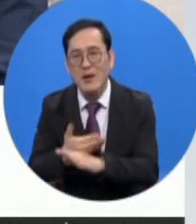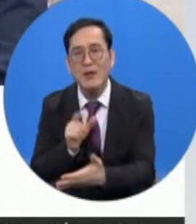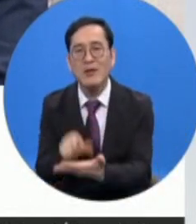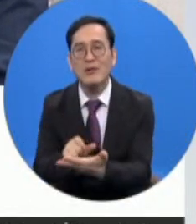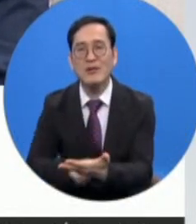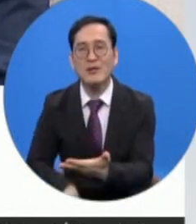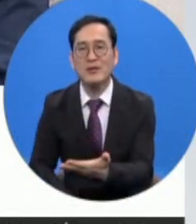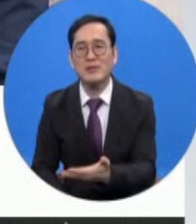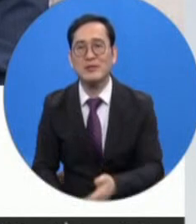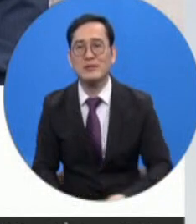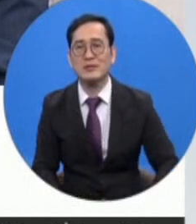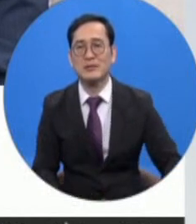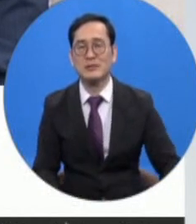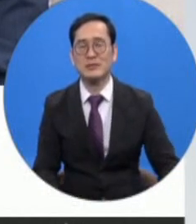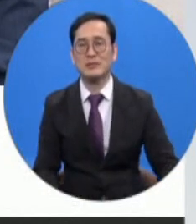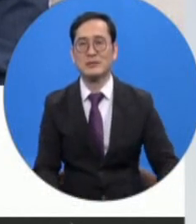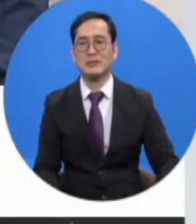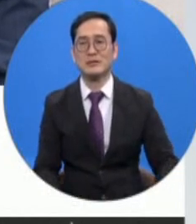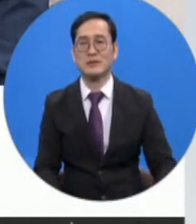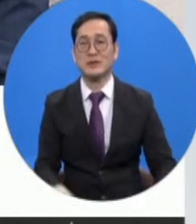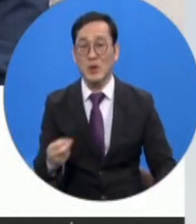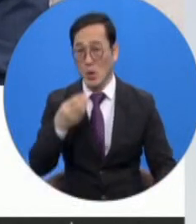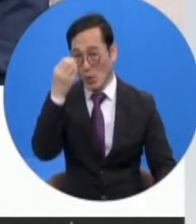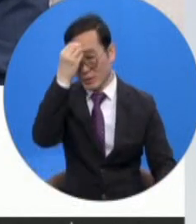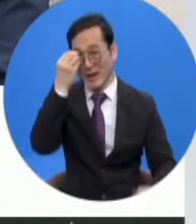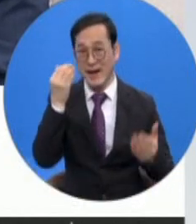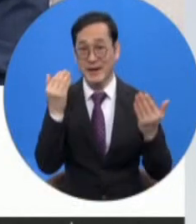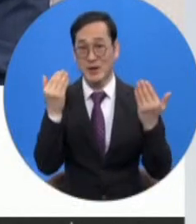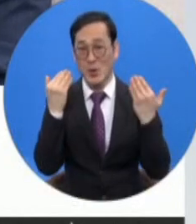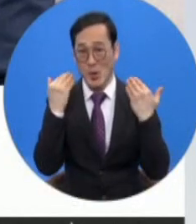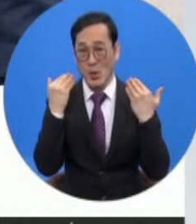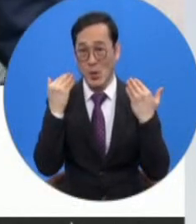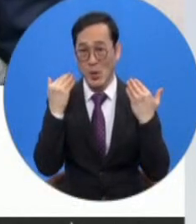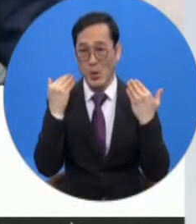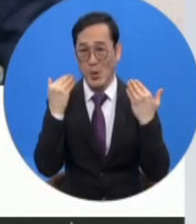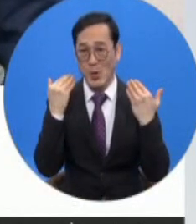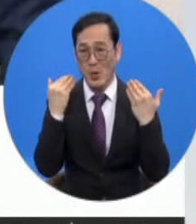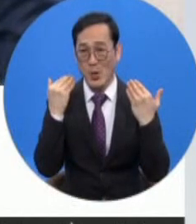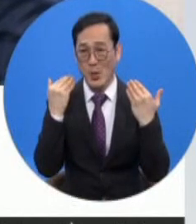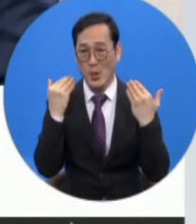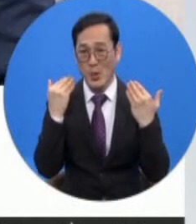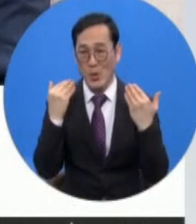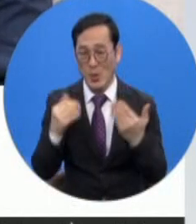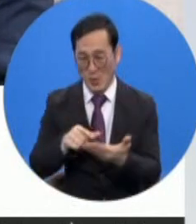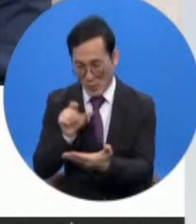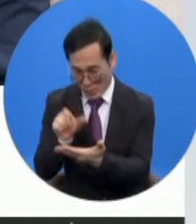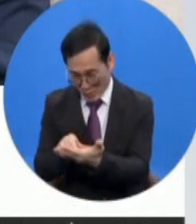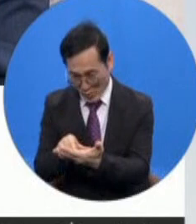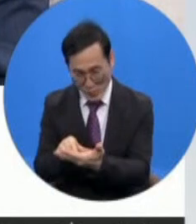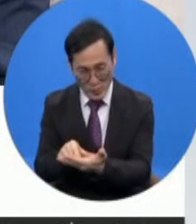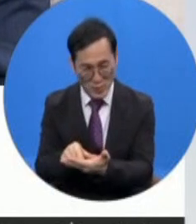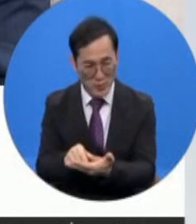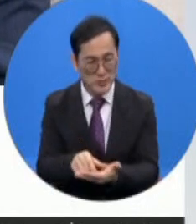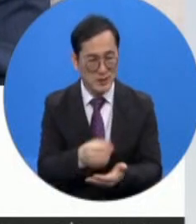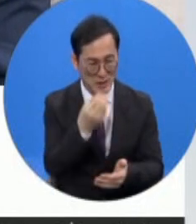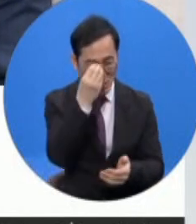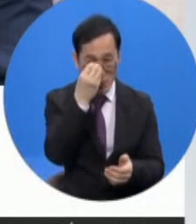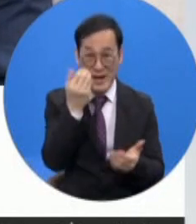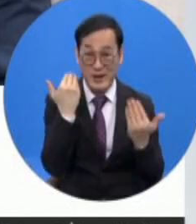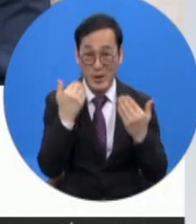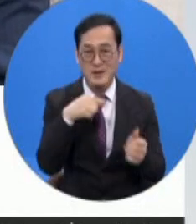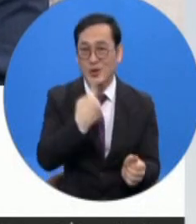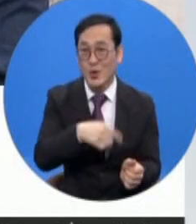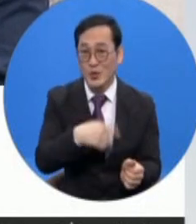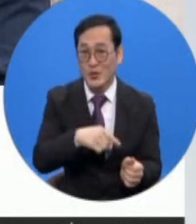다르게 쓰고 예전에 고등학교에서 강사를 했던데 알고 봤더니 또 다른 학교고 지금 이번 한겨레신문 보도에 따르면